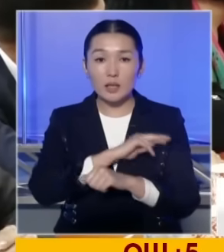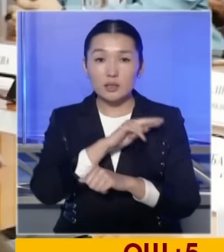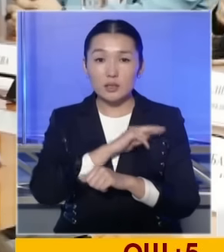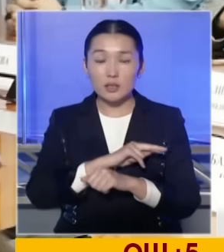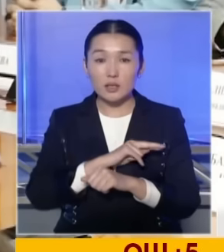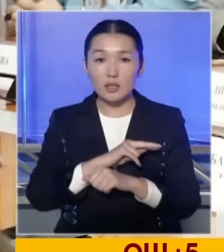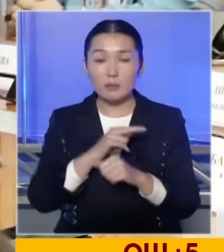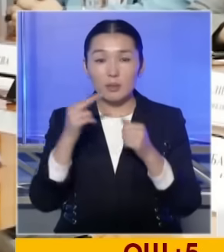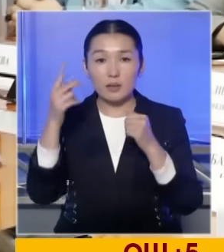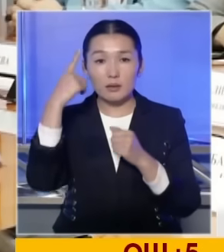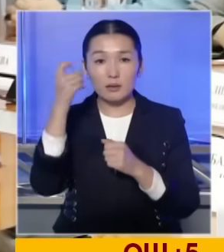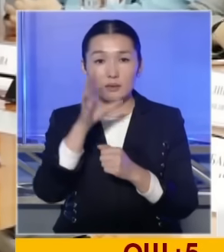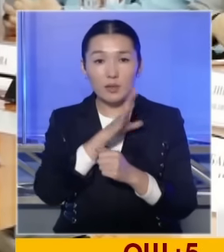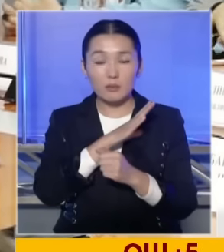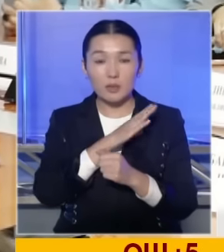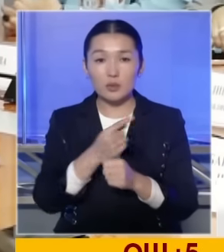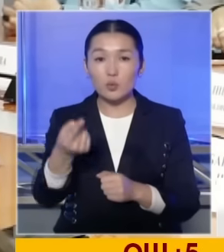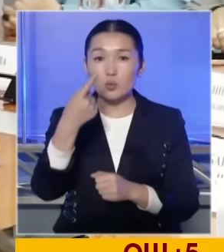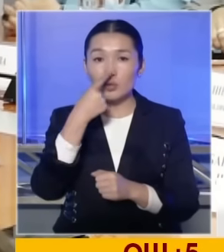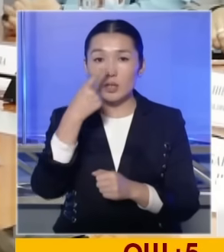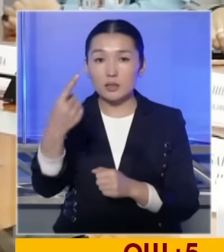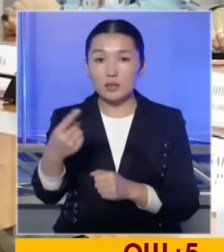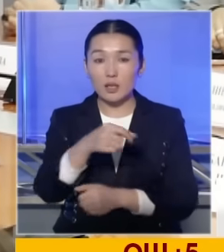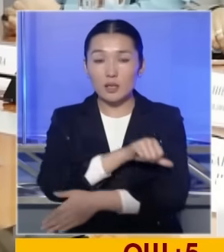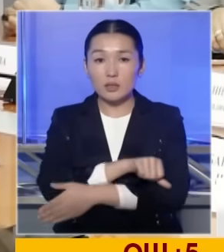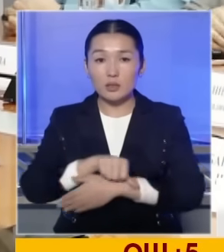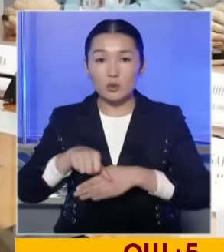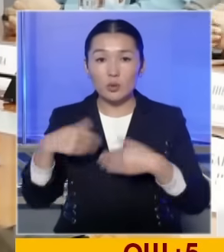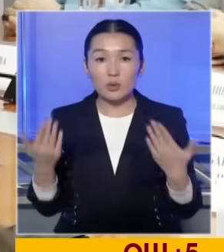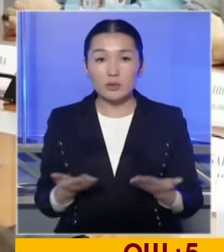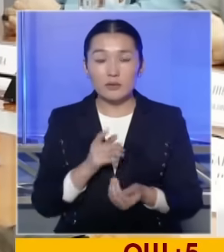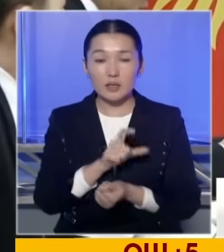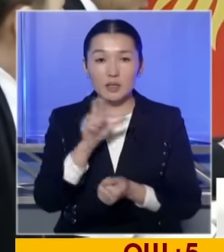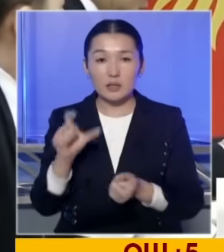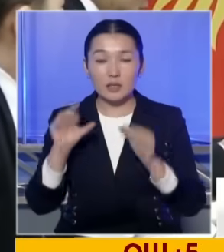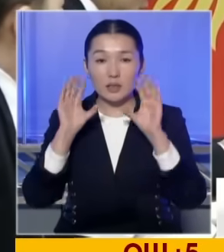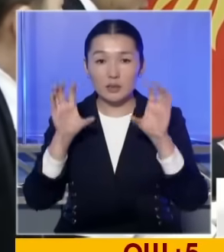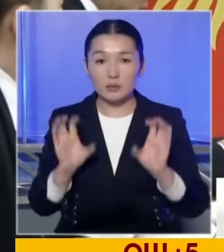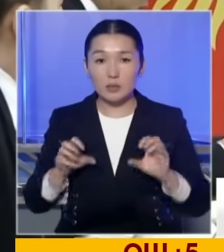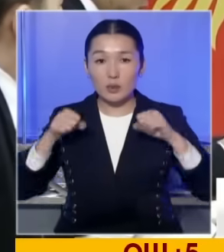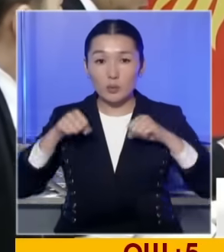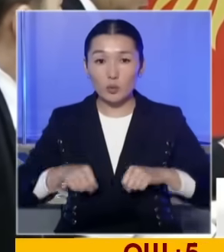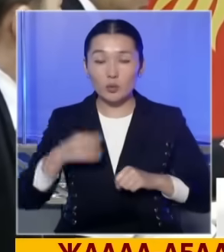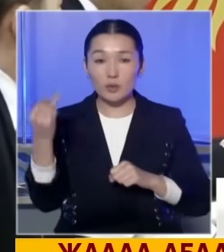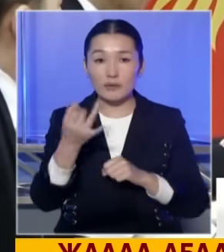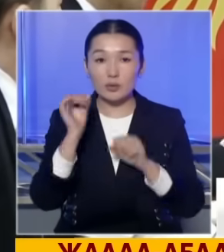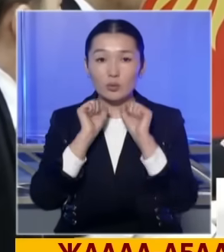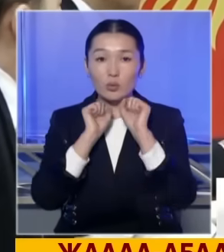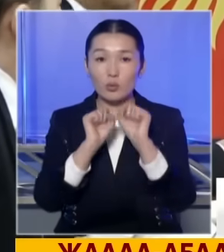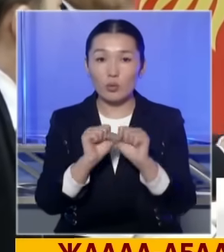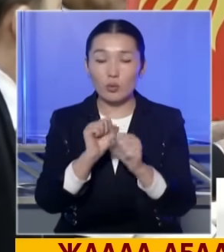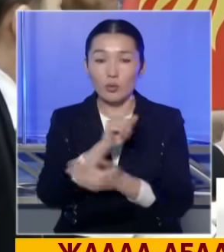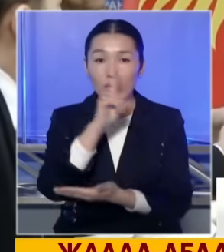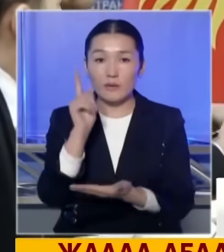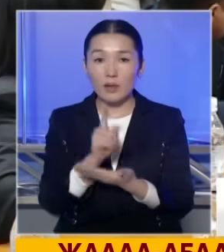тууралуу маалымдады. Анда жакынкы жана алыскы чет өлкөлөрдө жүргөн мекендештердин мыйзамдуу укуктарын жана кызыкчылыктарын коргоо